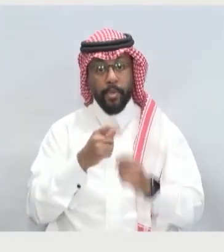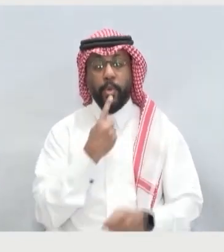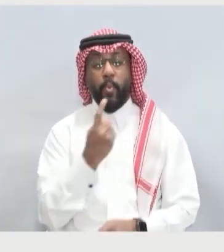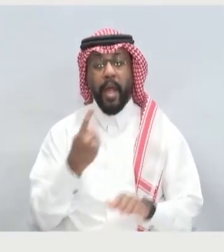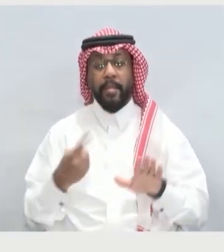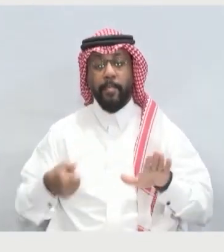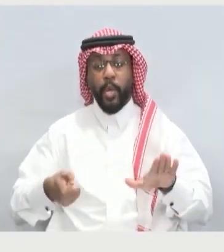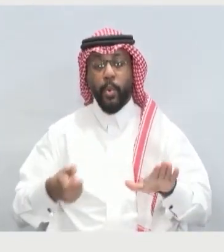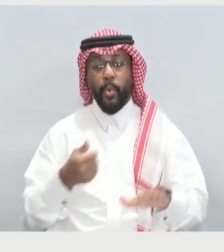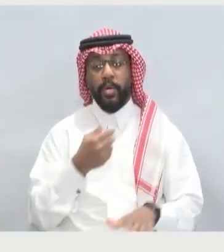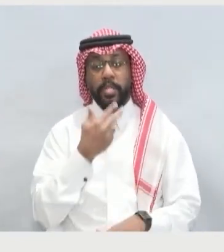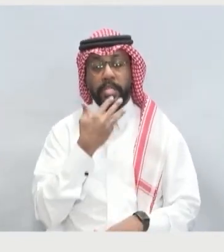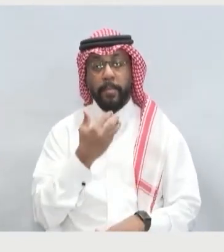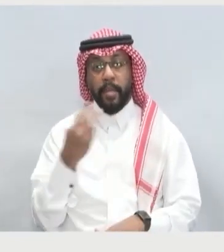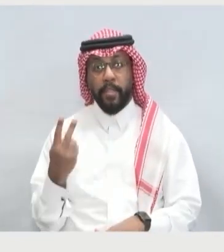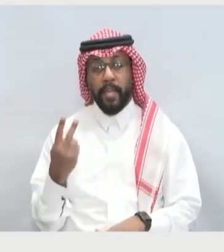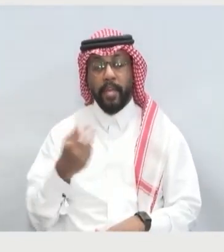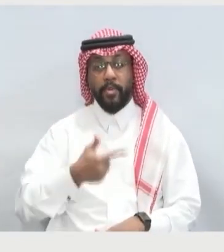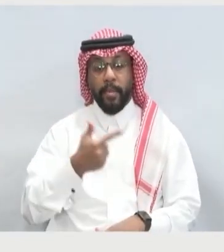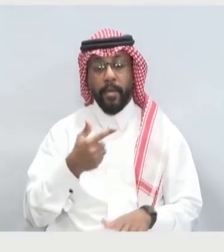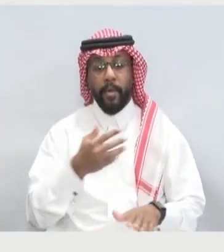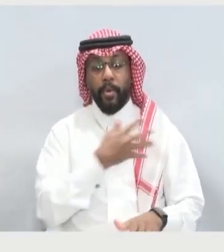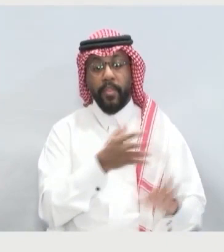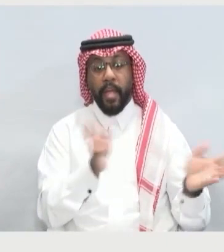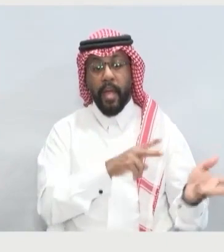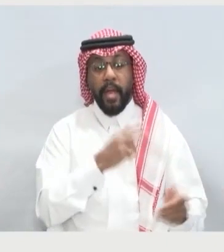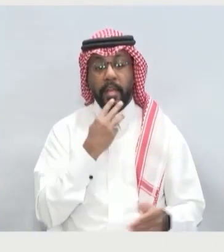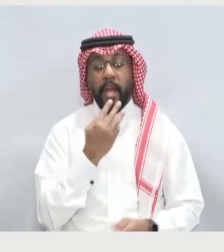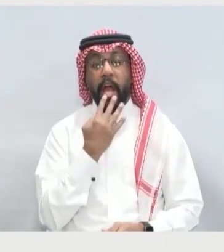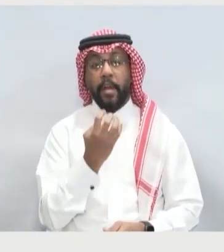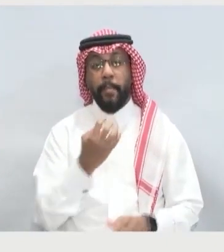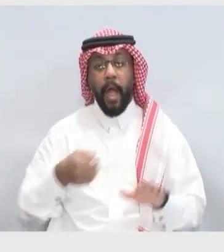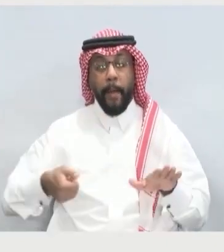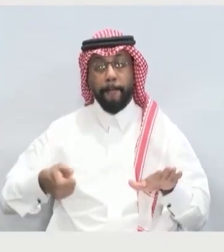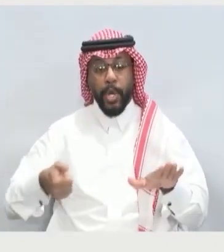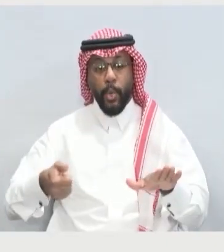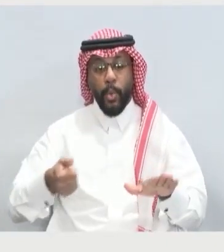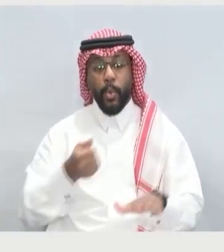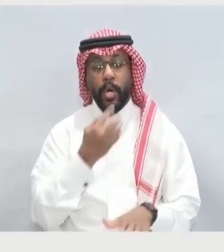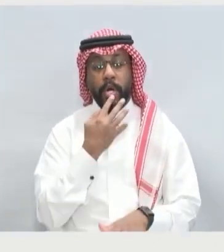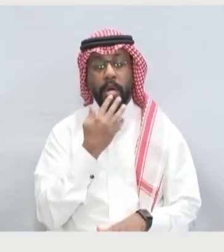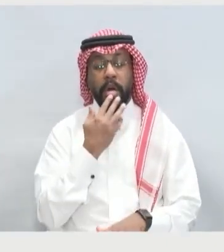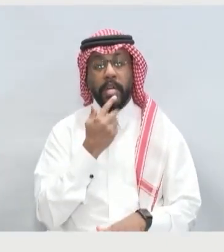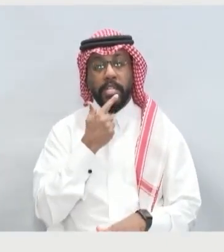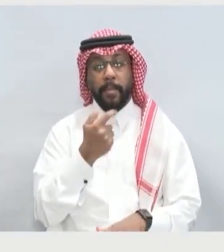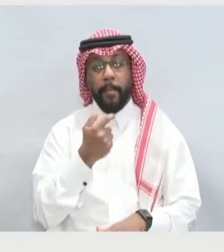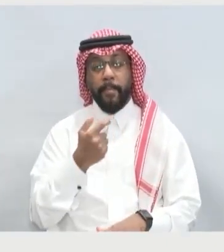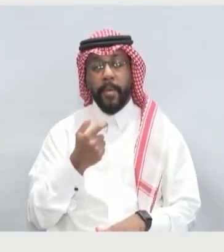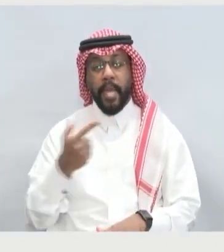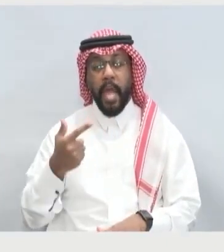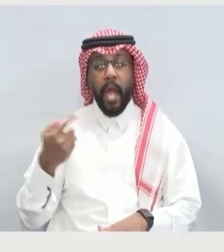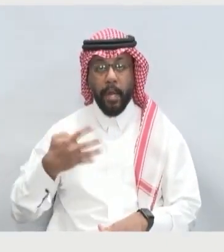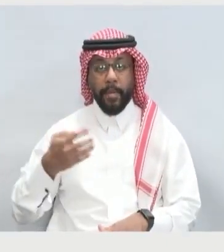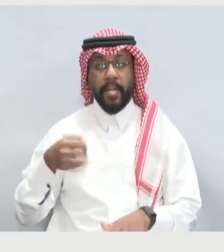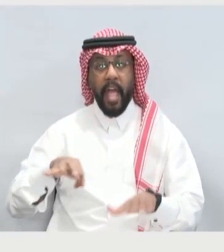19972 والاصول الاخرى 4 ملون و740 ال كذلك ريال وبالتالي اصبح اجمالي